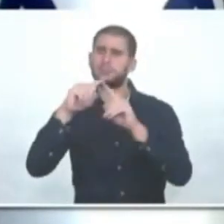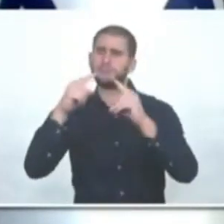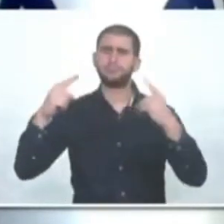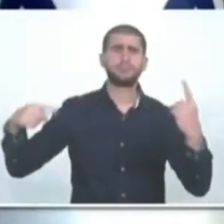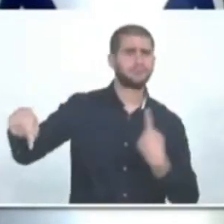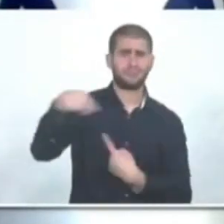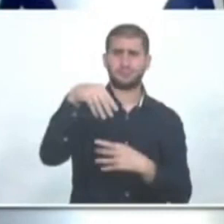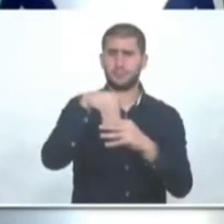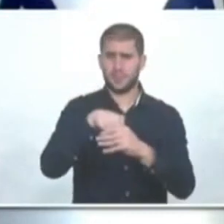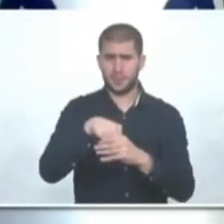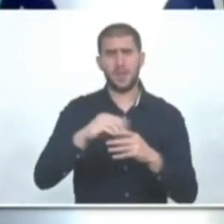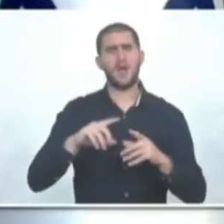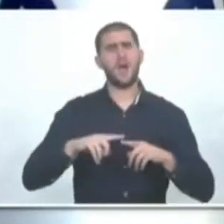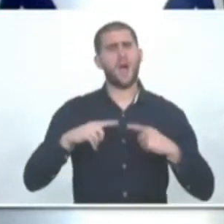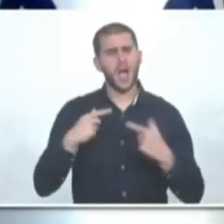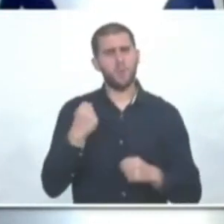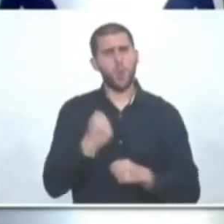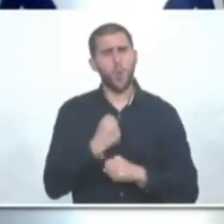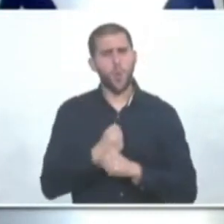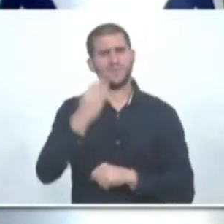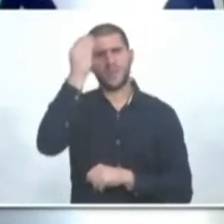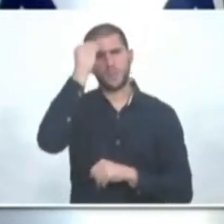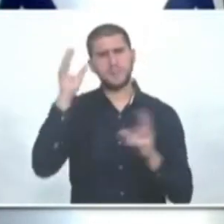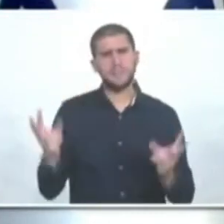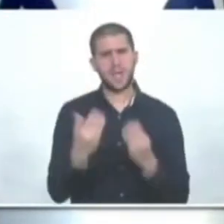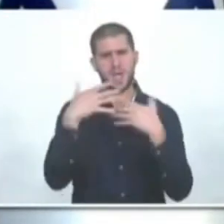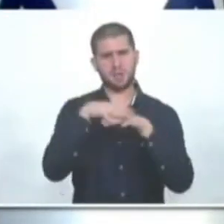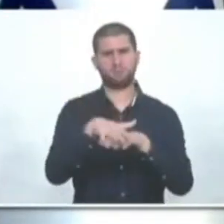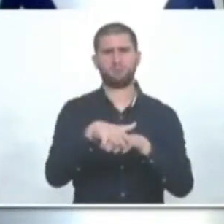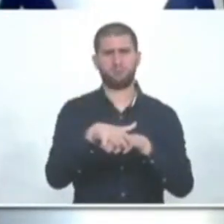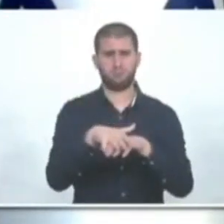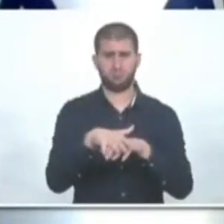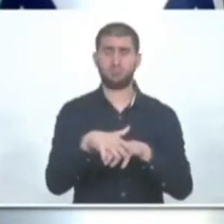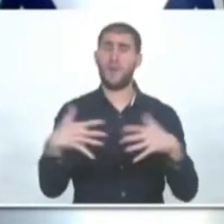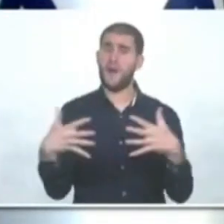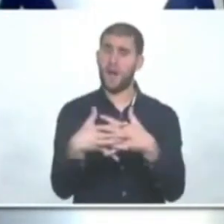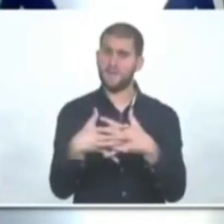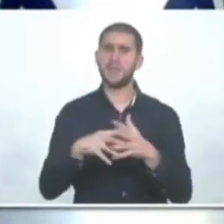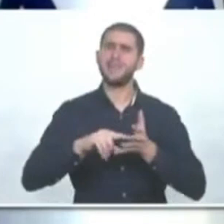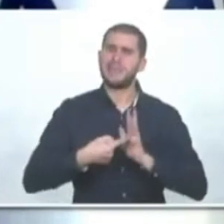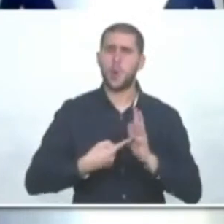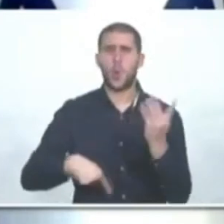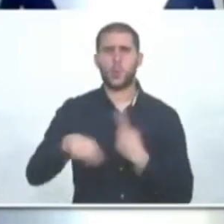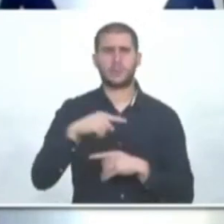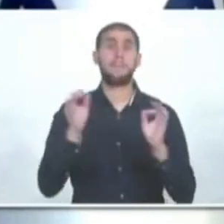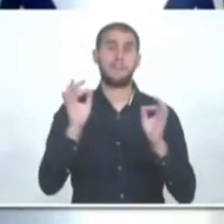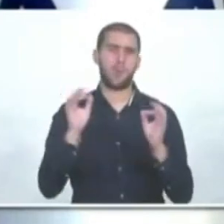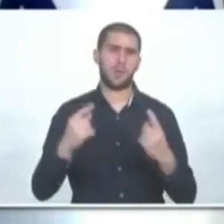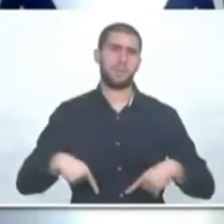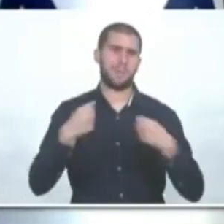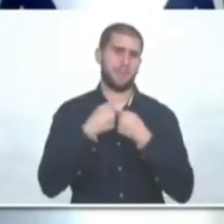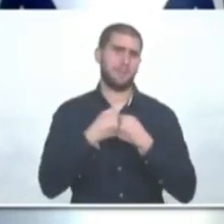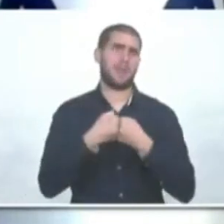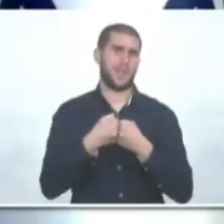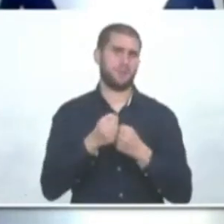שונות חיים, עובדים ולומדים יחד. אחווה שכל כך נחוצה לנו, במיוחד בימים